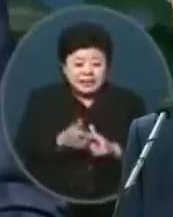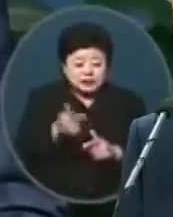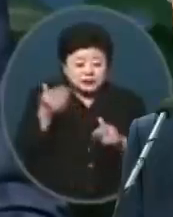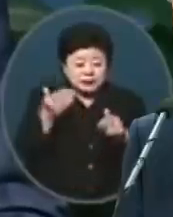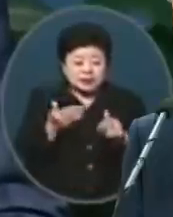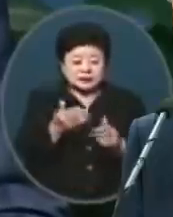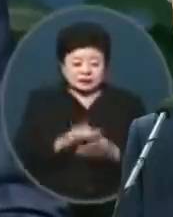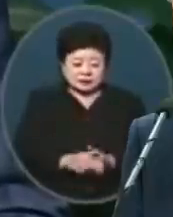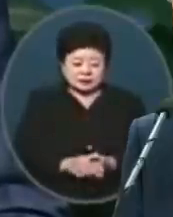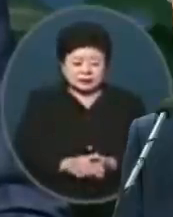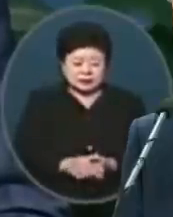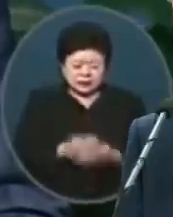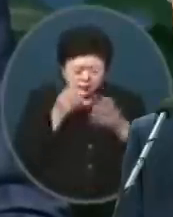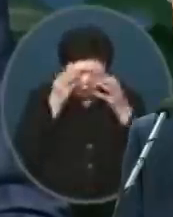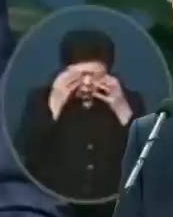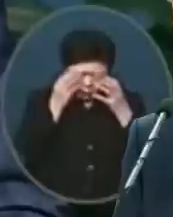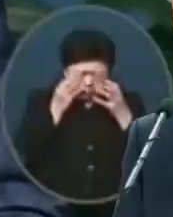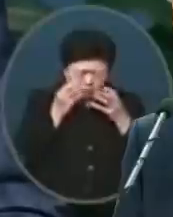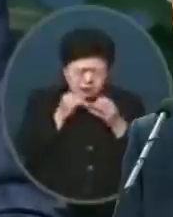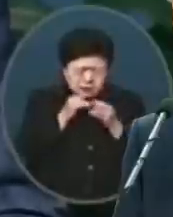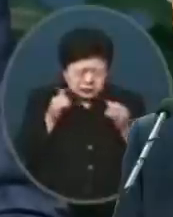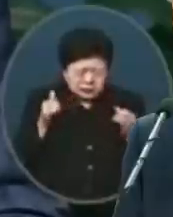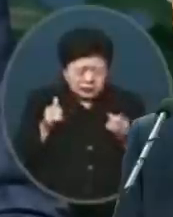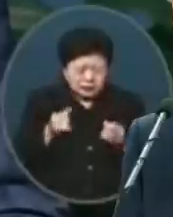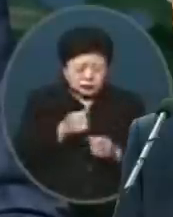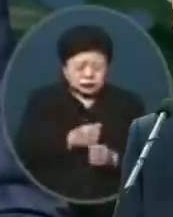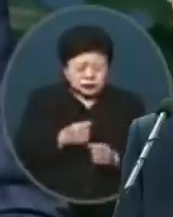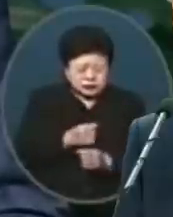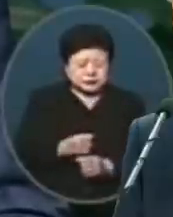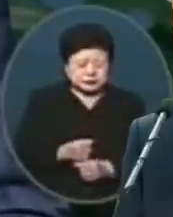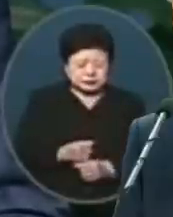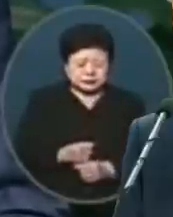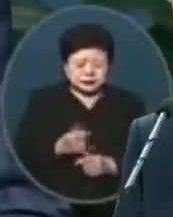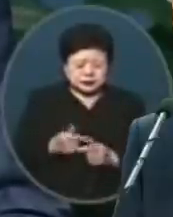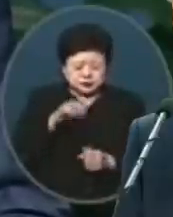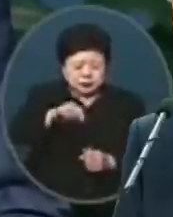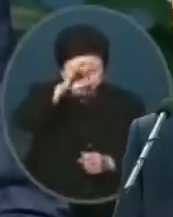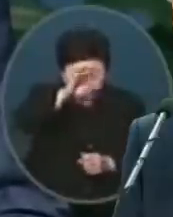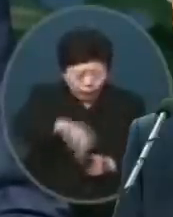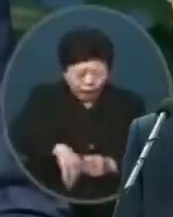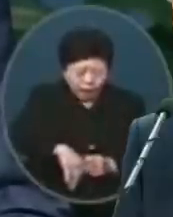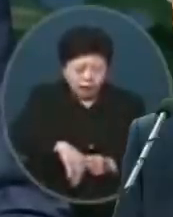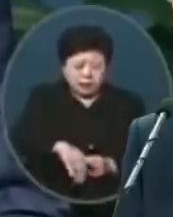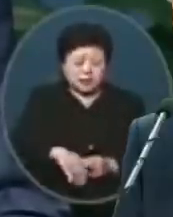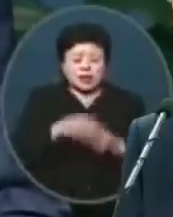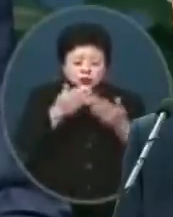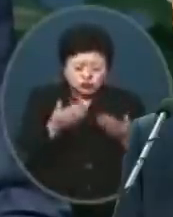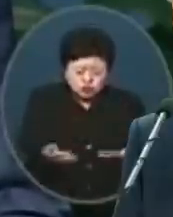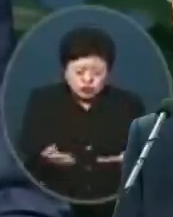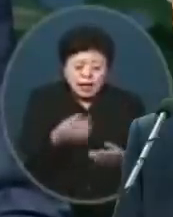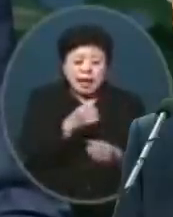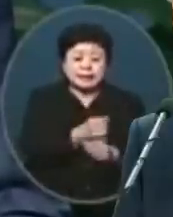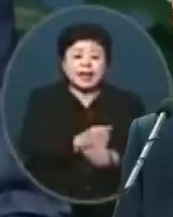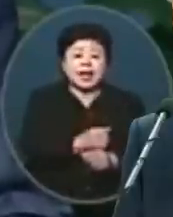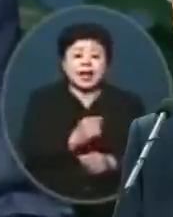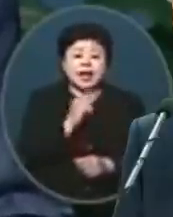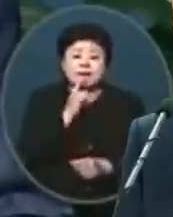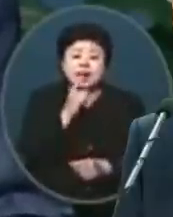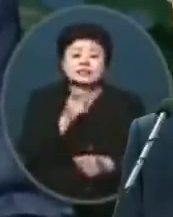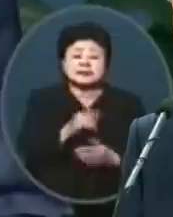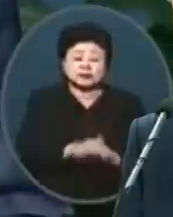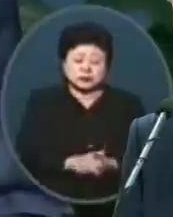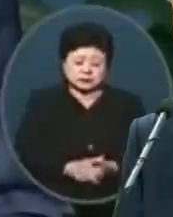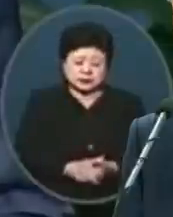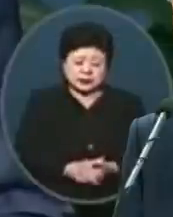예수님께서는 이처럼 고달픈 인생을 향하여 수고하고 무거운 짐진 자들아 다 내게로 오라 내가 너희를 쉬게 하리라고